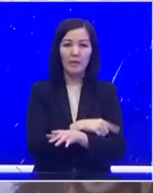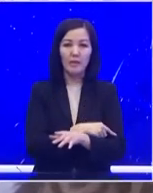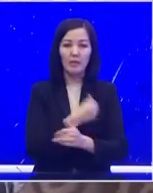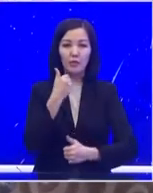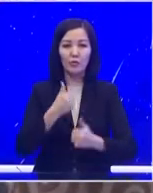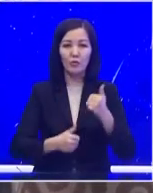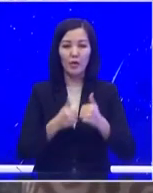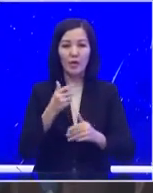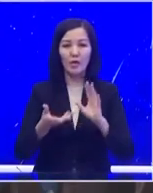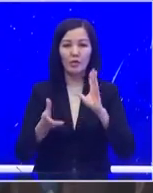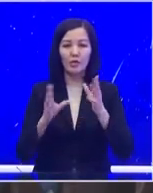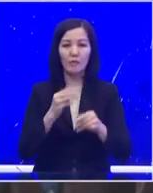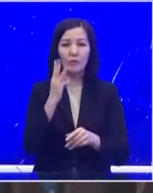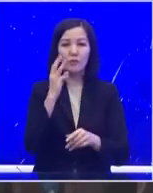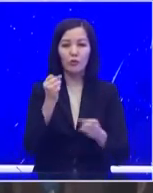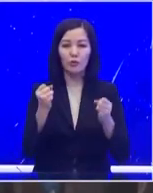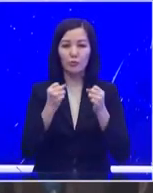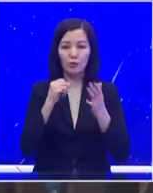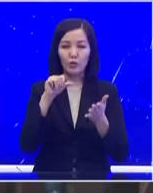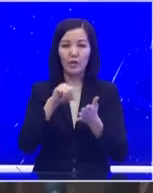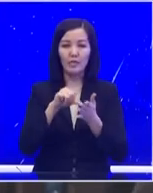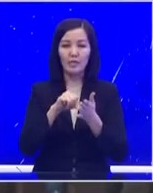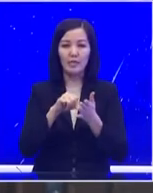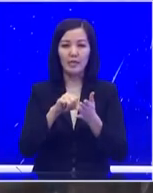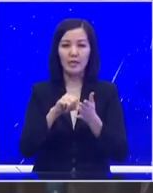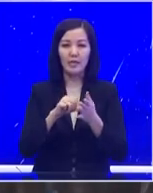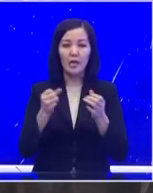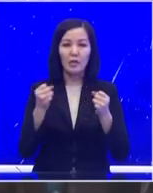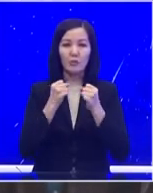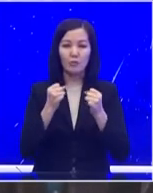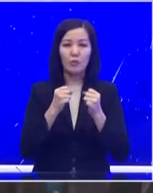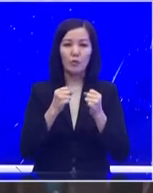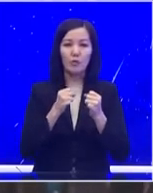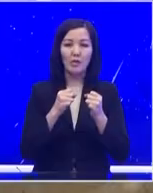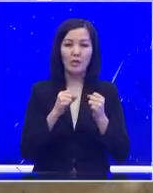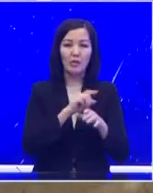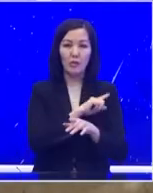додаға жалпы саны 300-ге жуық спортшы қатысты. Араларында спорт саңлақтары